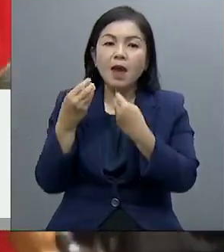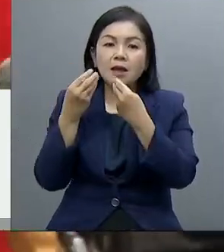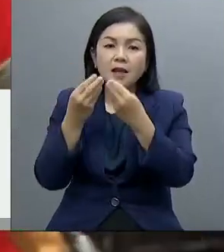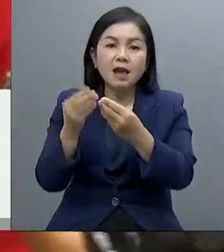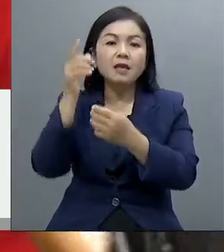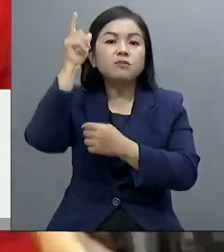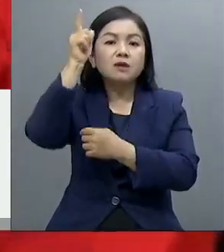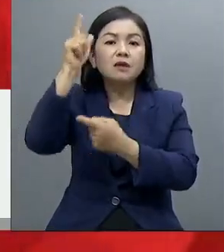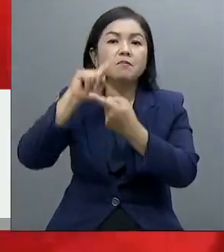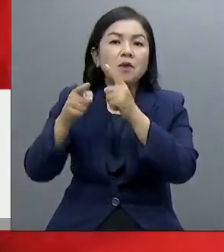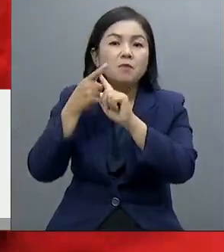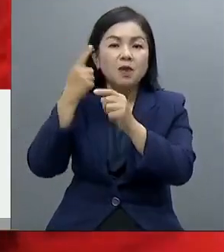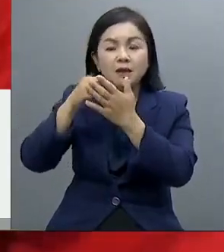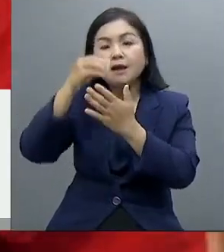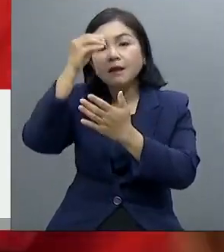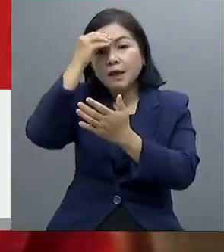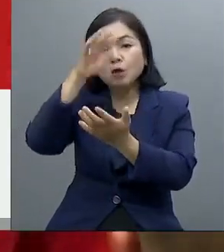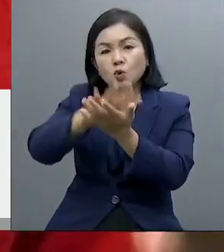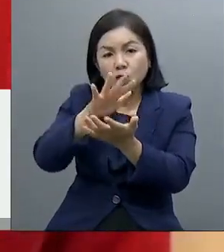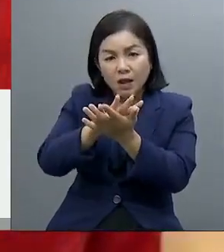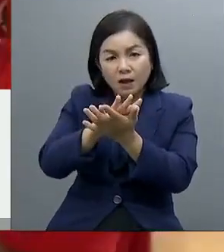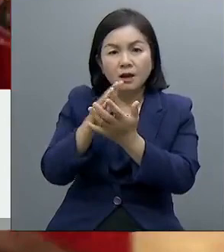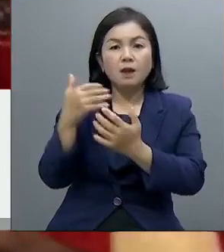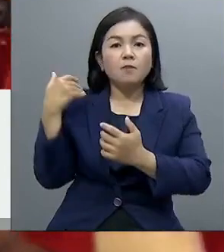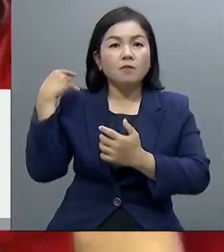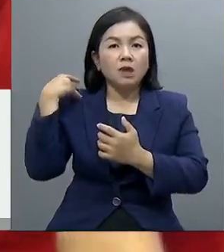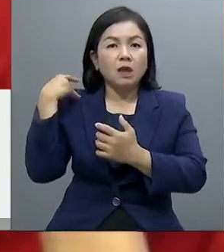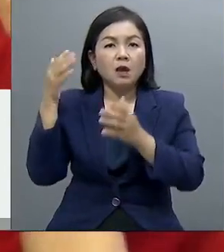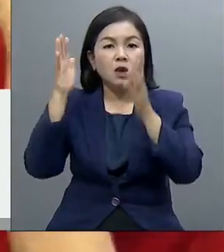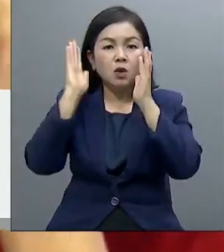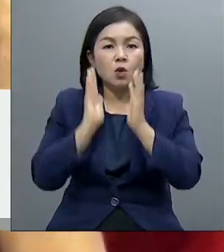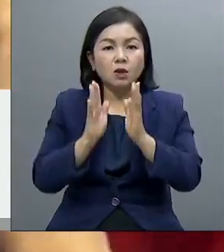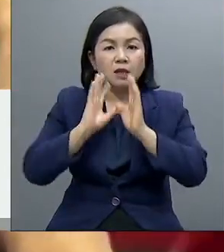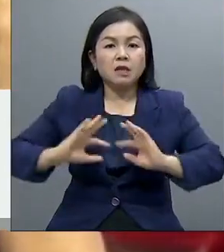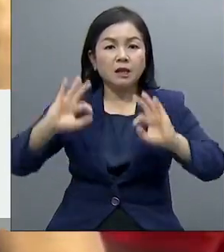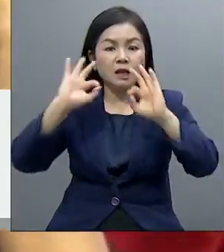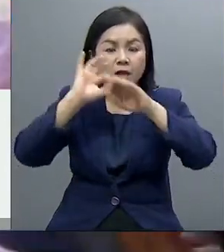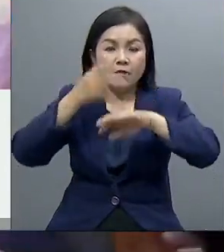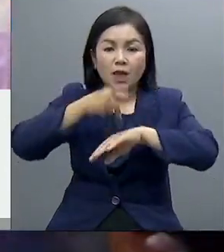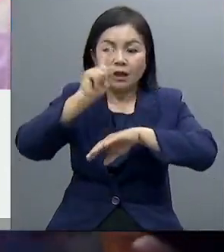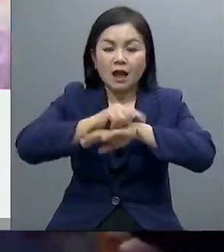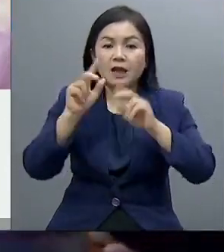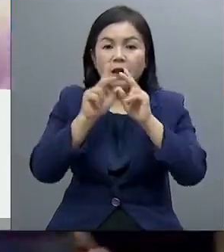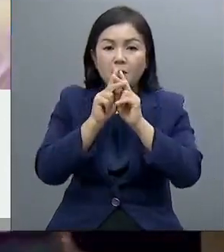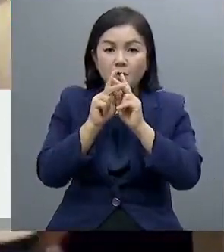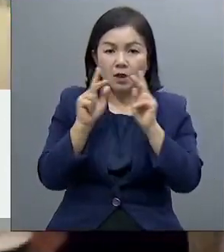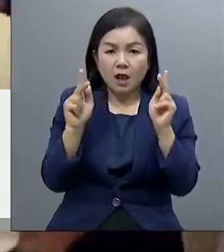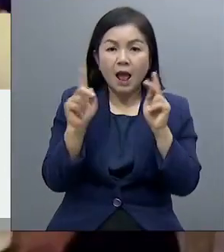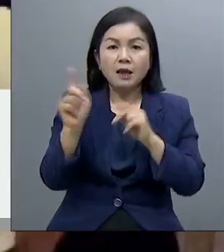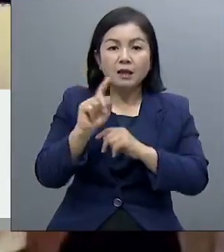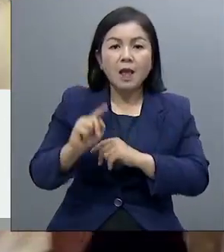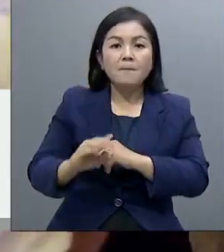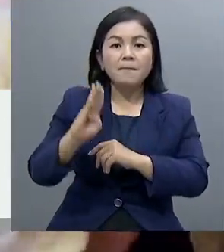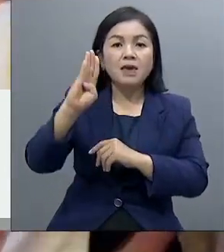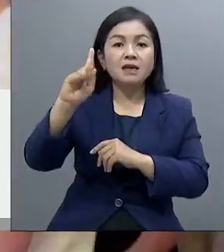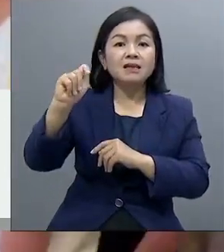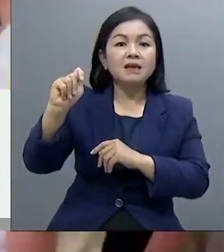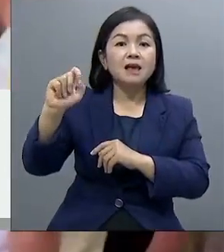านนี้นะคะก็ยังมีบุคคลสำคัญเช่นนายคีรีกาญจนภาสนะคะประธานกรรมการบริษัท BTS อยู่ด้วยค่ะ